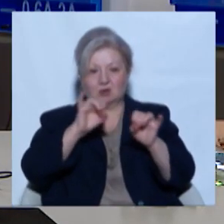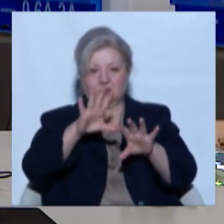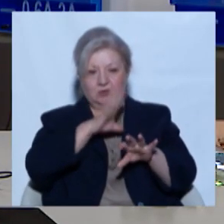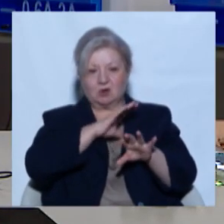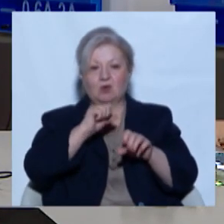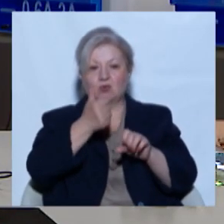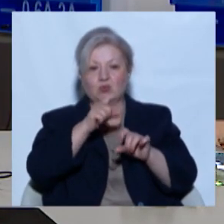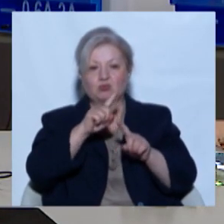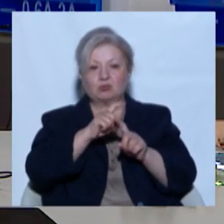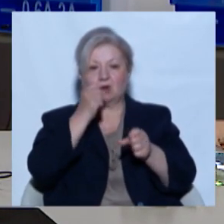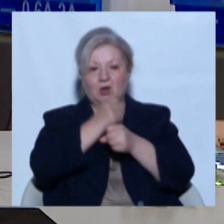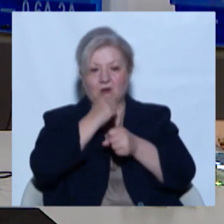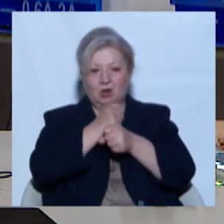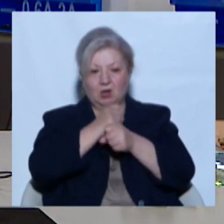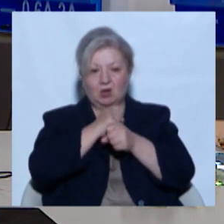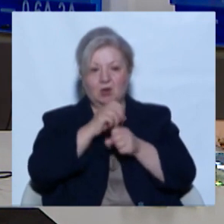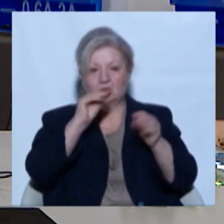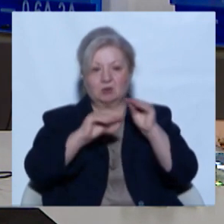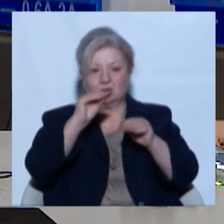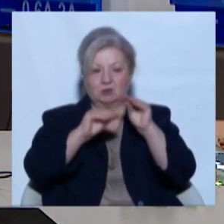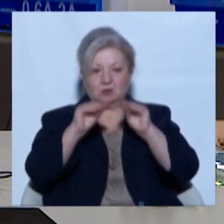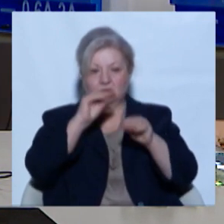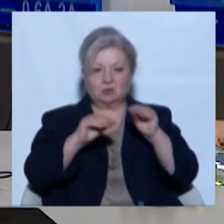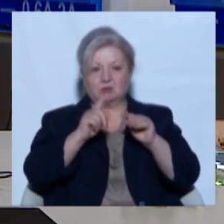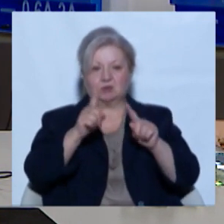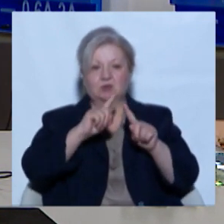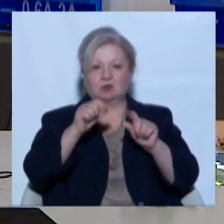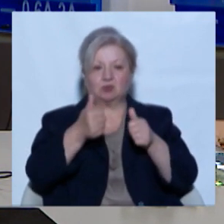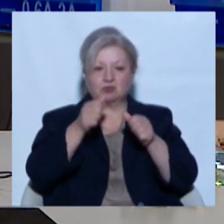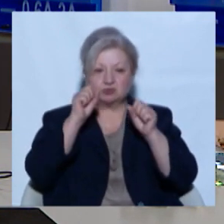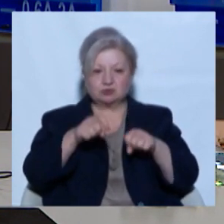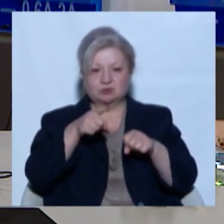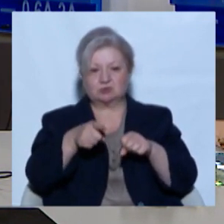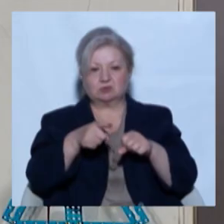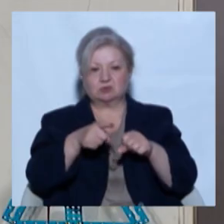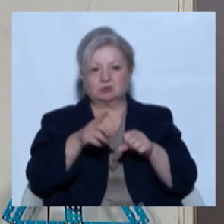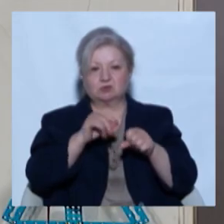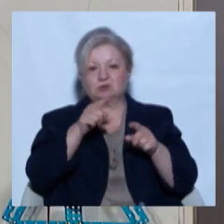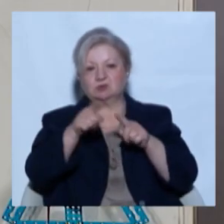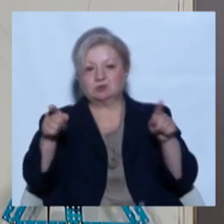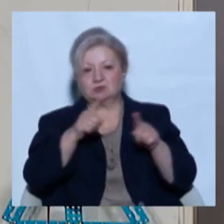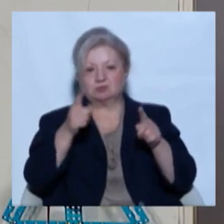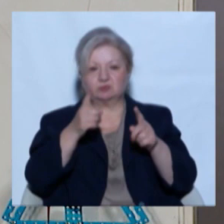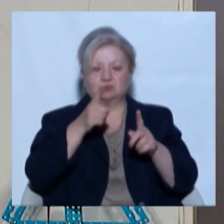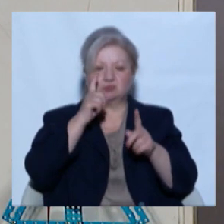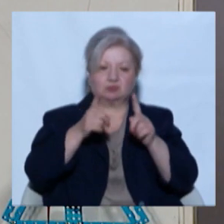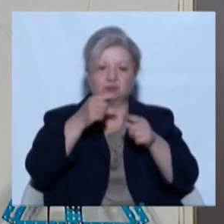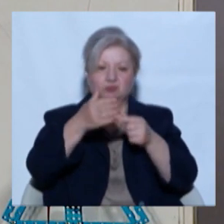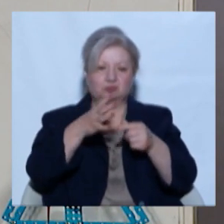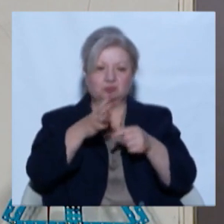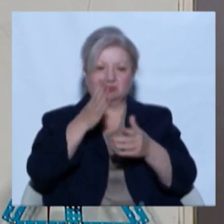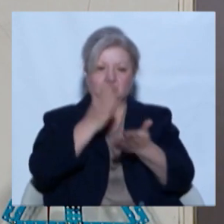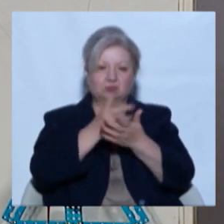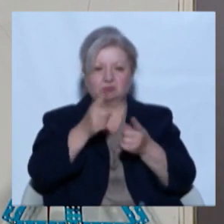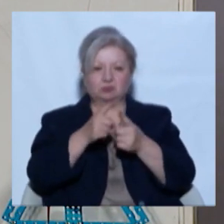უნდა შეიქმნას მოწყობილობები, მაგალითად, სინკრივის განსაზღვრა რა ხერხით არის შესაძლებელი. არა იმ სტანდარტული ხერხით, როგორც